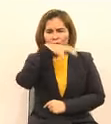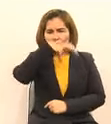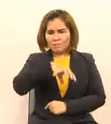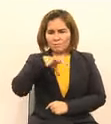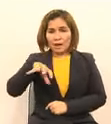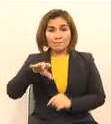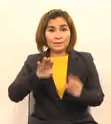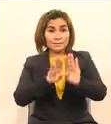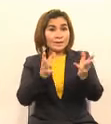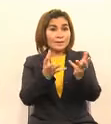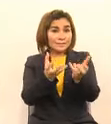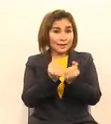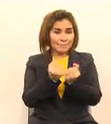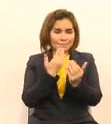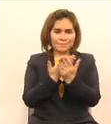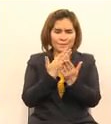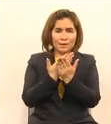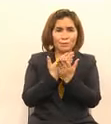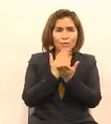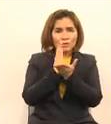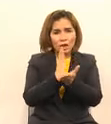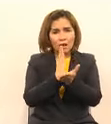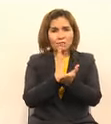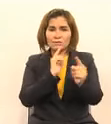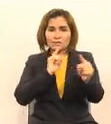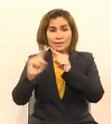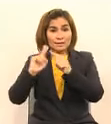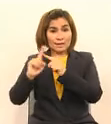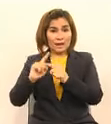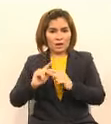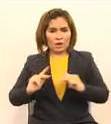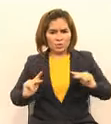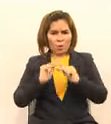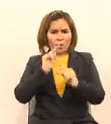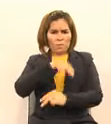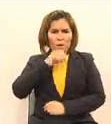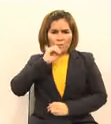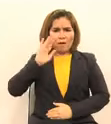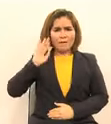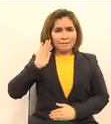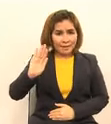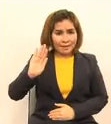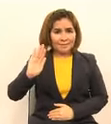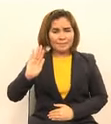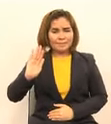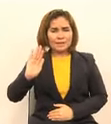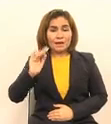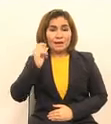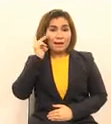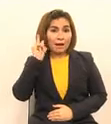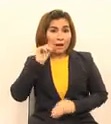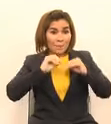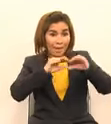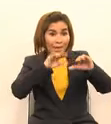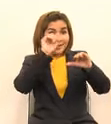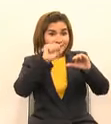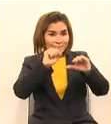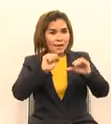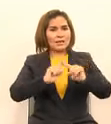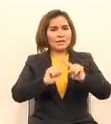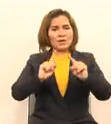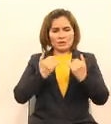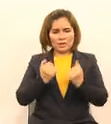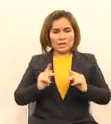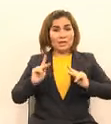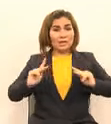ำลังเปิดรับบริจาคอยู่ณตอนนี้มีคำสั่งห้ามจากกระทรวงสาธารณสุขกระทรวงสาธารณสุขขอแจ้งตามนี้นะครับว่าจริงๆแล้วไ